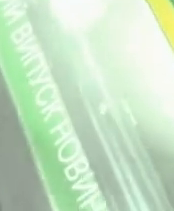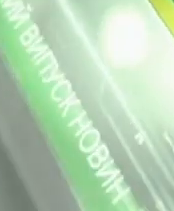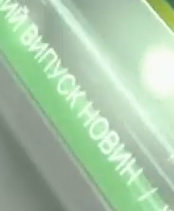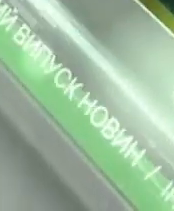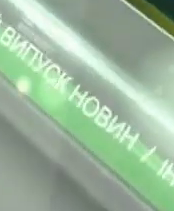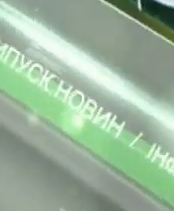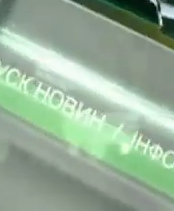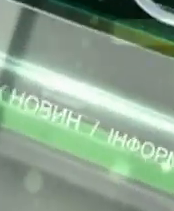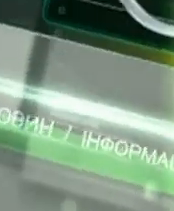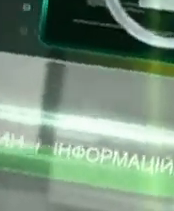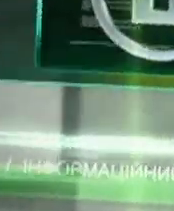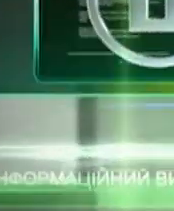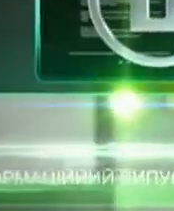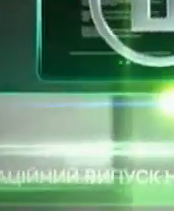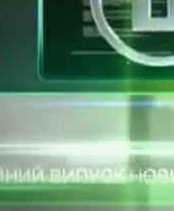Грушевського.